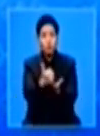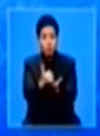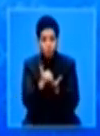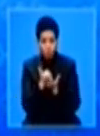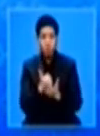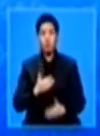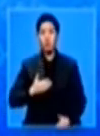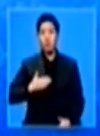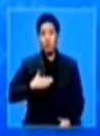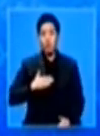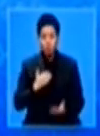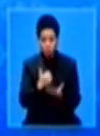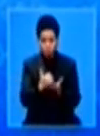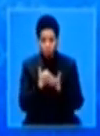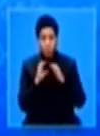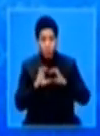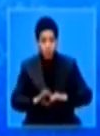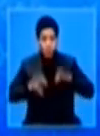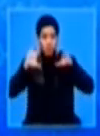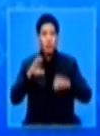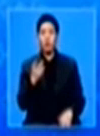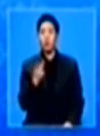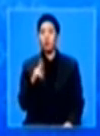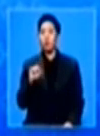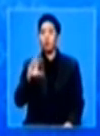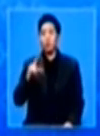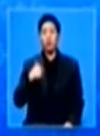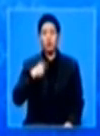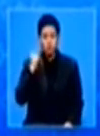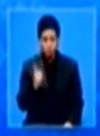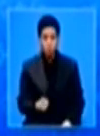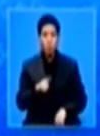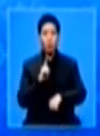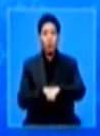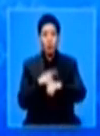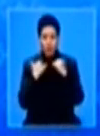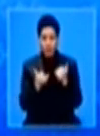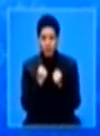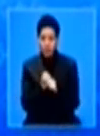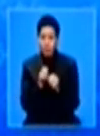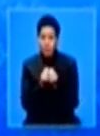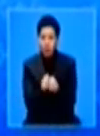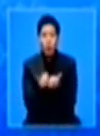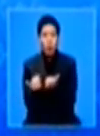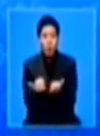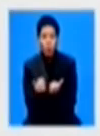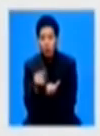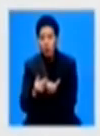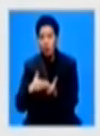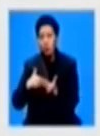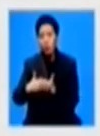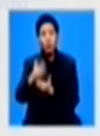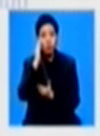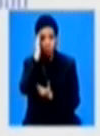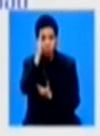าหารือกันไม่ได้หาทางออกไม่ได้ดังนั้นต้องมาคุยกันโดยไม่มีผลประโยชน์ใดๆทั้งสิ้นอย่าเอาความขัดแย้งการผิดกฎหม